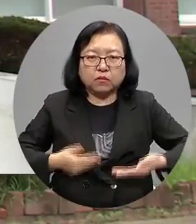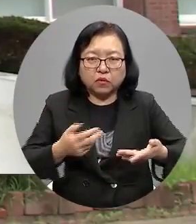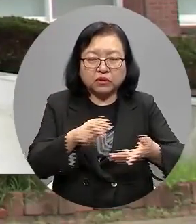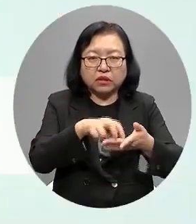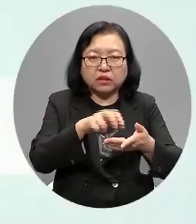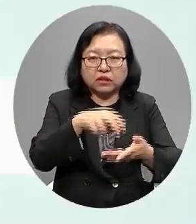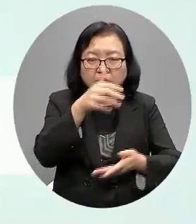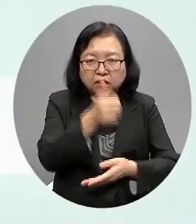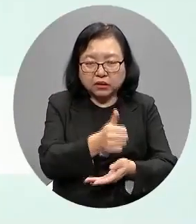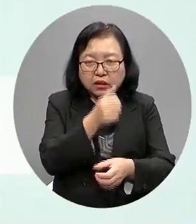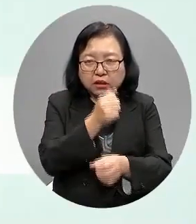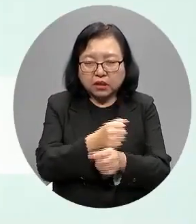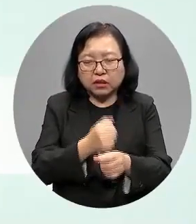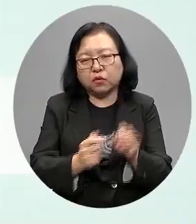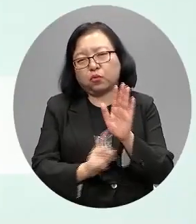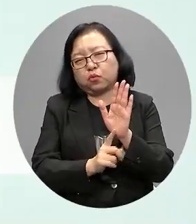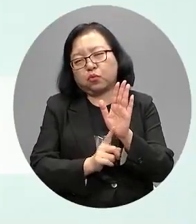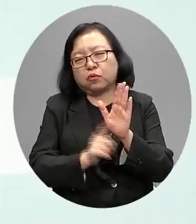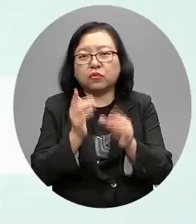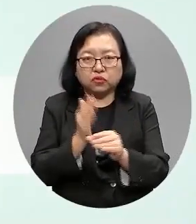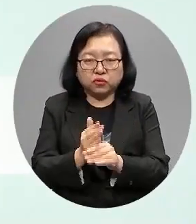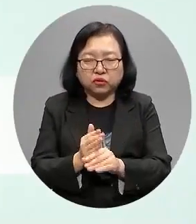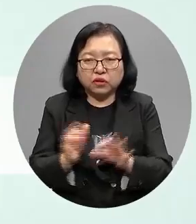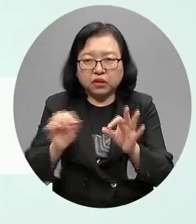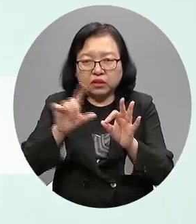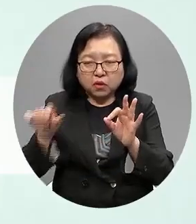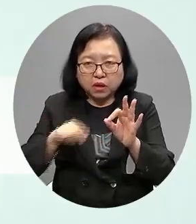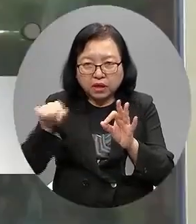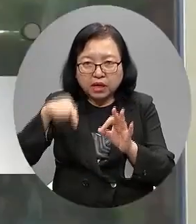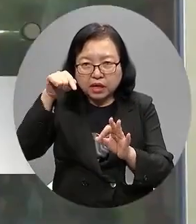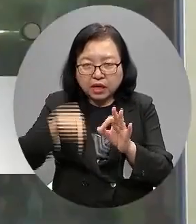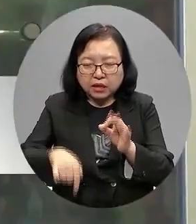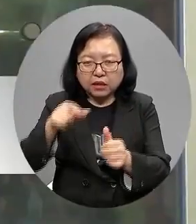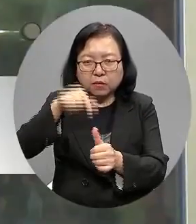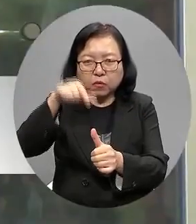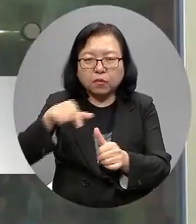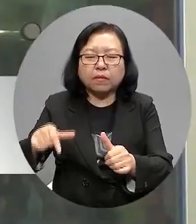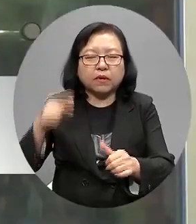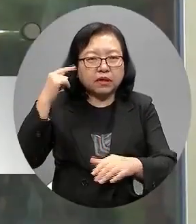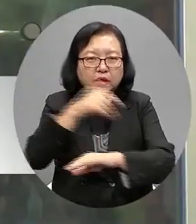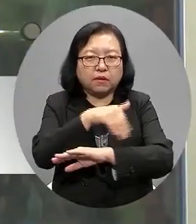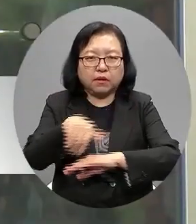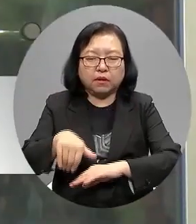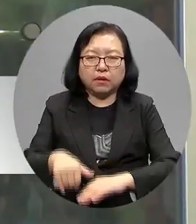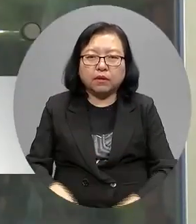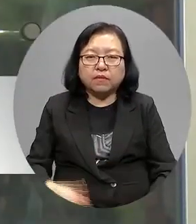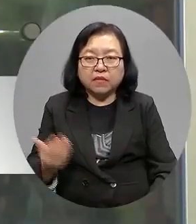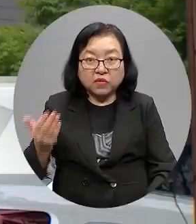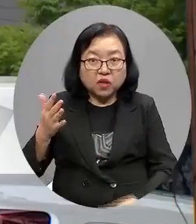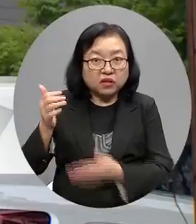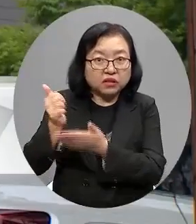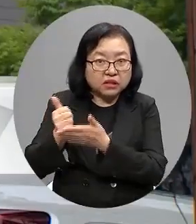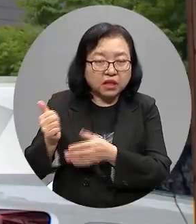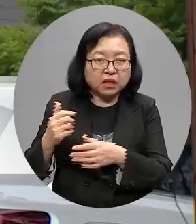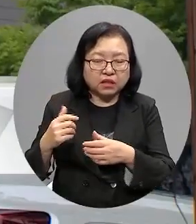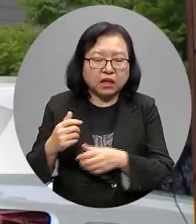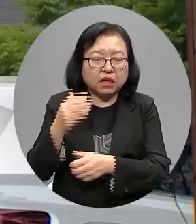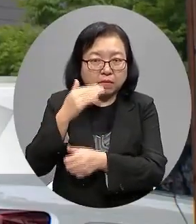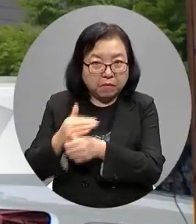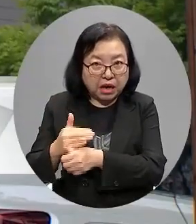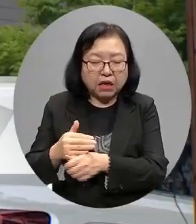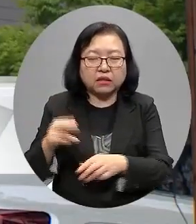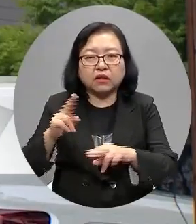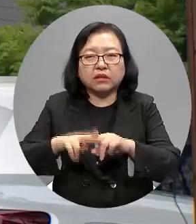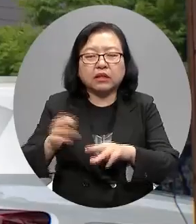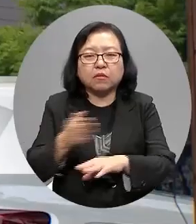센터도 공모를 진행 중으로 이달 안에 인선을 마칠 예정입니다 전청 의 직위해제로 공석인